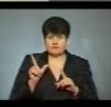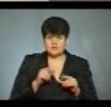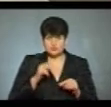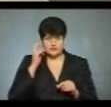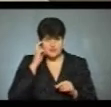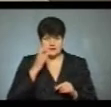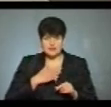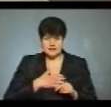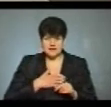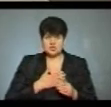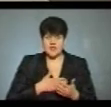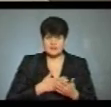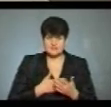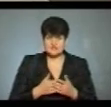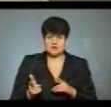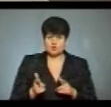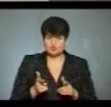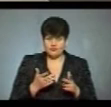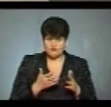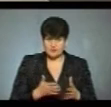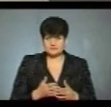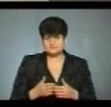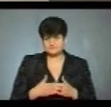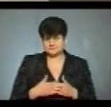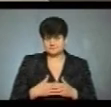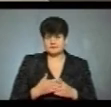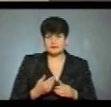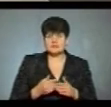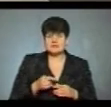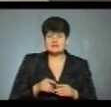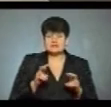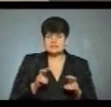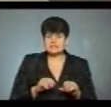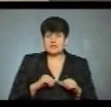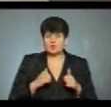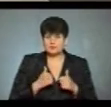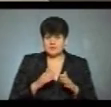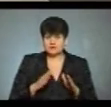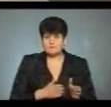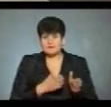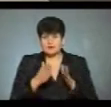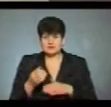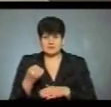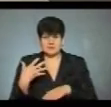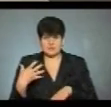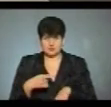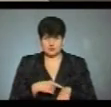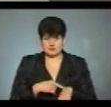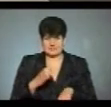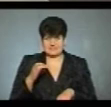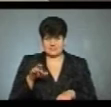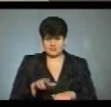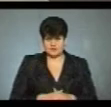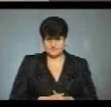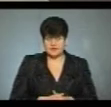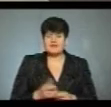наші київські проактивісти готувалися. Буквально напередодні засідання комітету переноситься на 15 січня. Яка